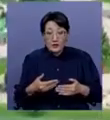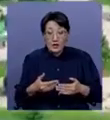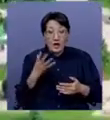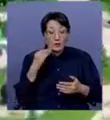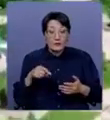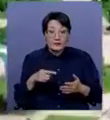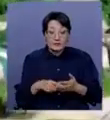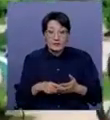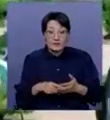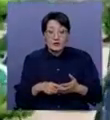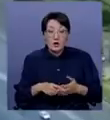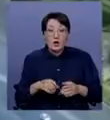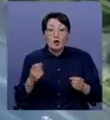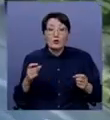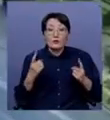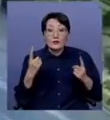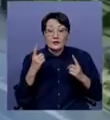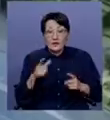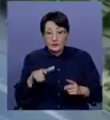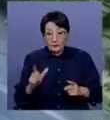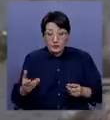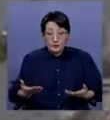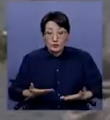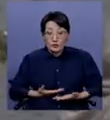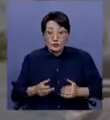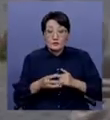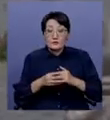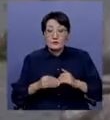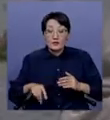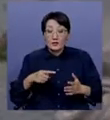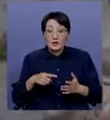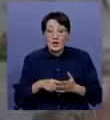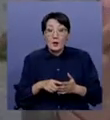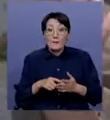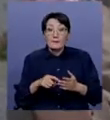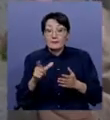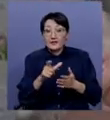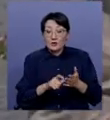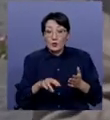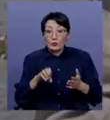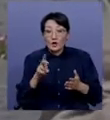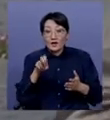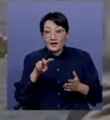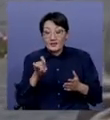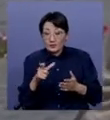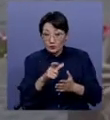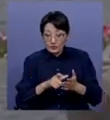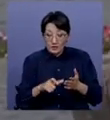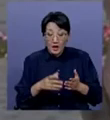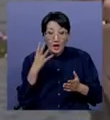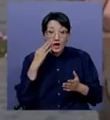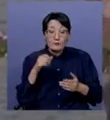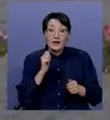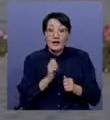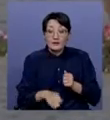ұлылардың тұлғасы қалған жер, Алматы ол поэзияның, Мұқағалидың өлеңдері